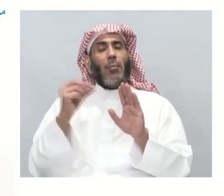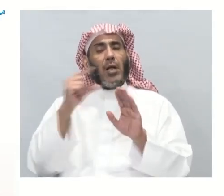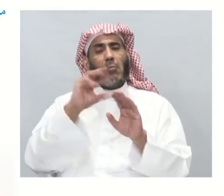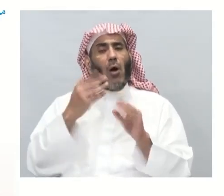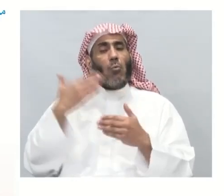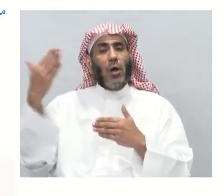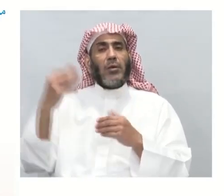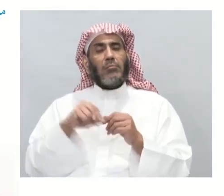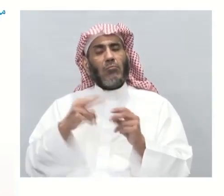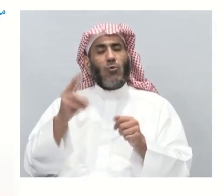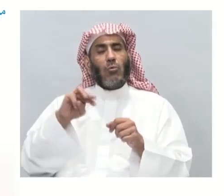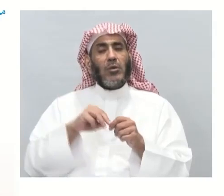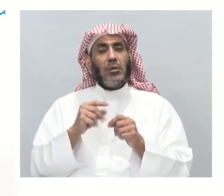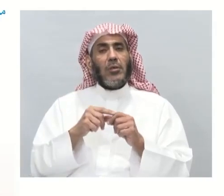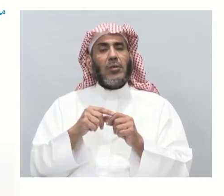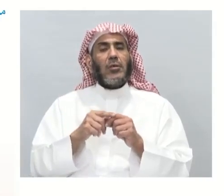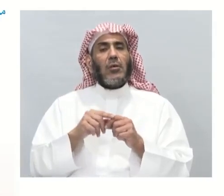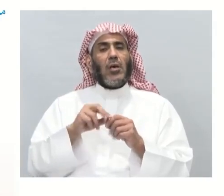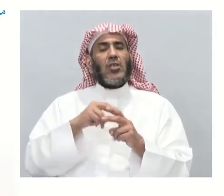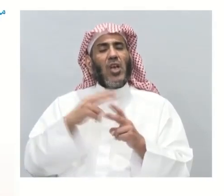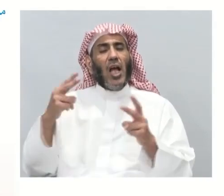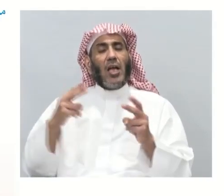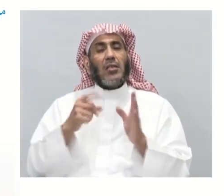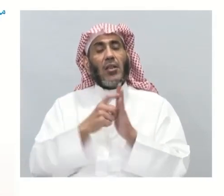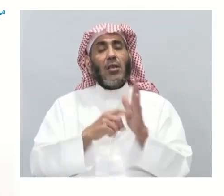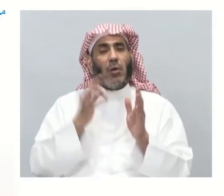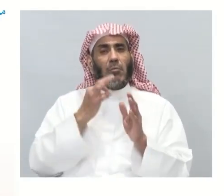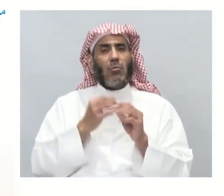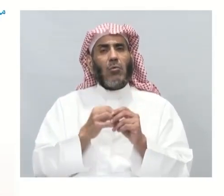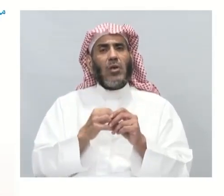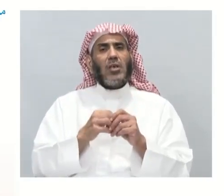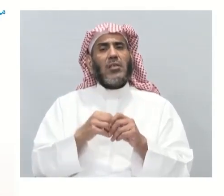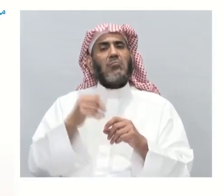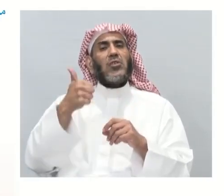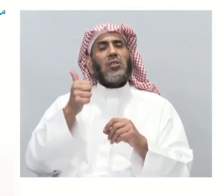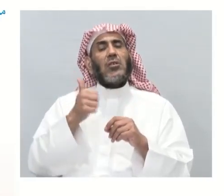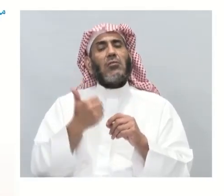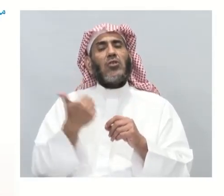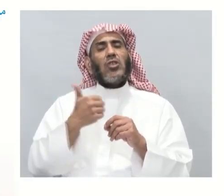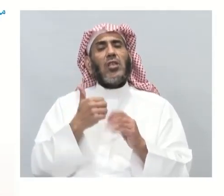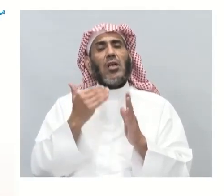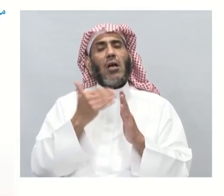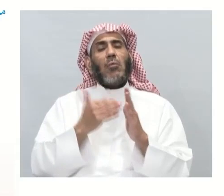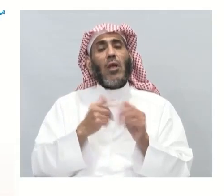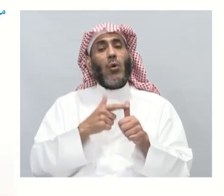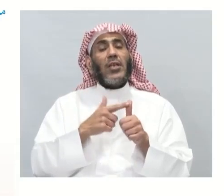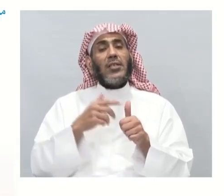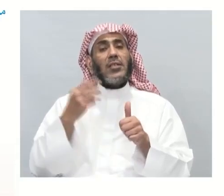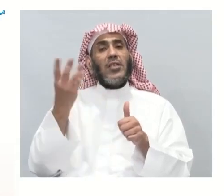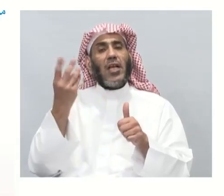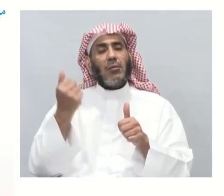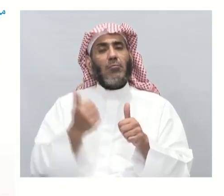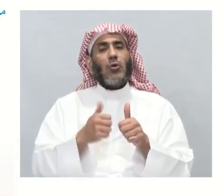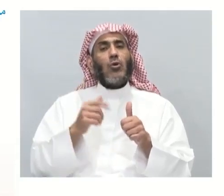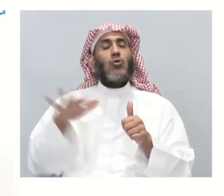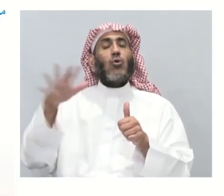المحاضره ثم اشار بانماط تنظيم الكلام بقرابه الست اشارات هنا بداها بالتعداد كان يقول